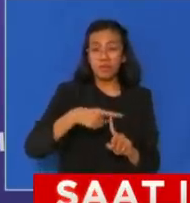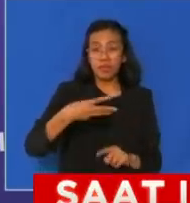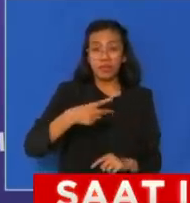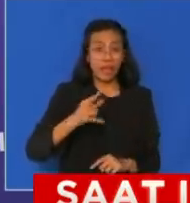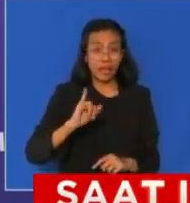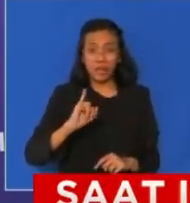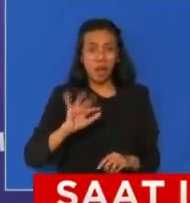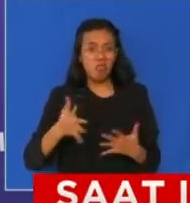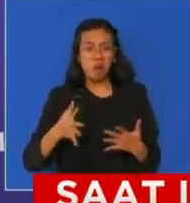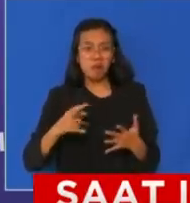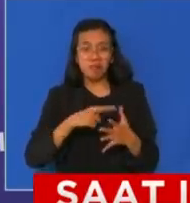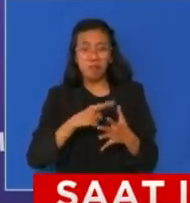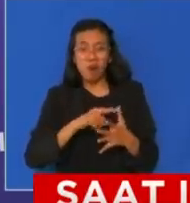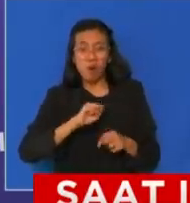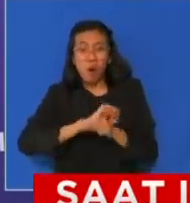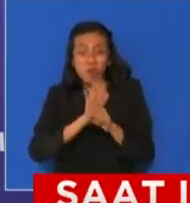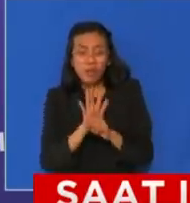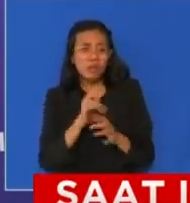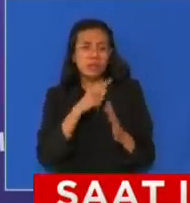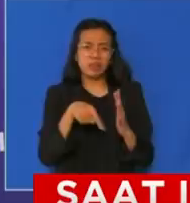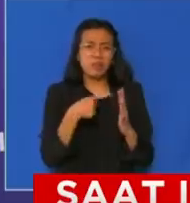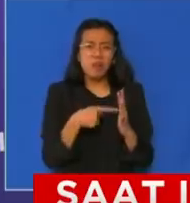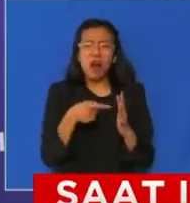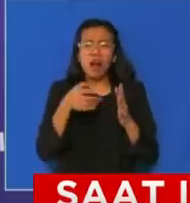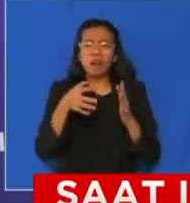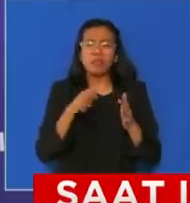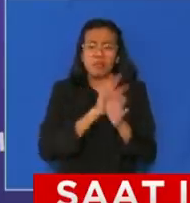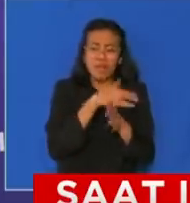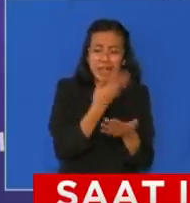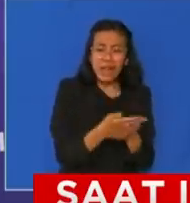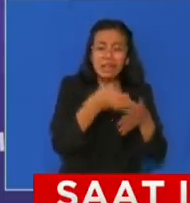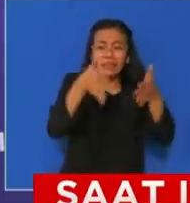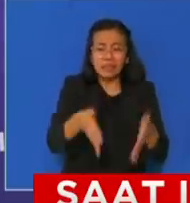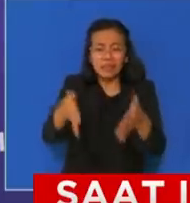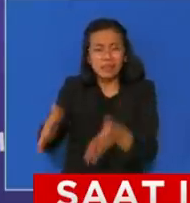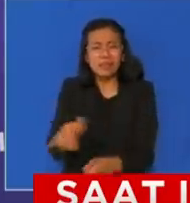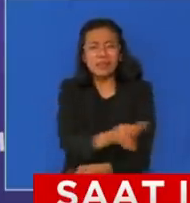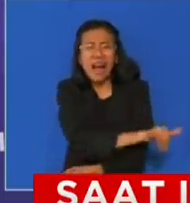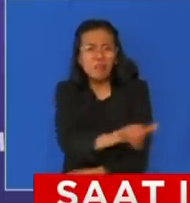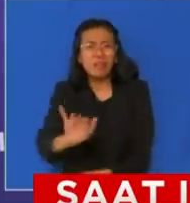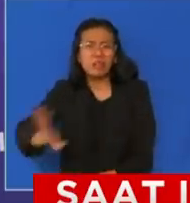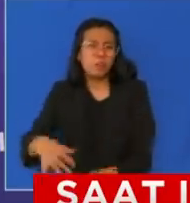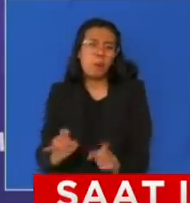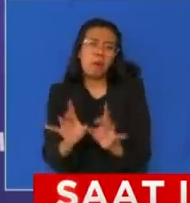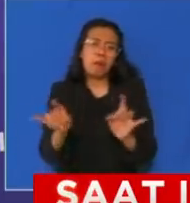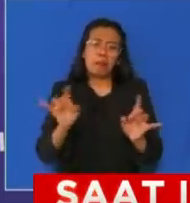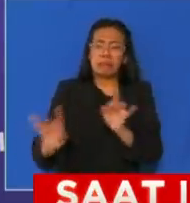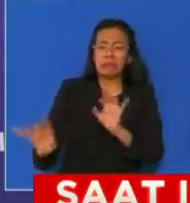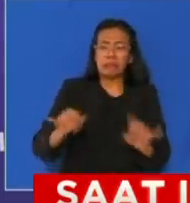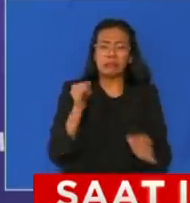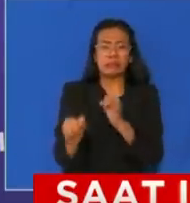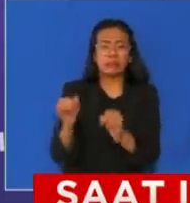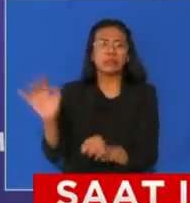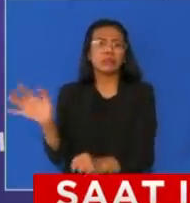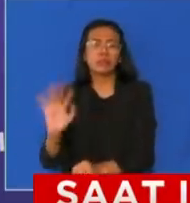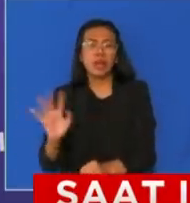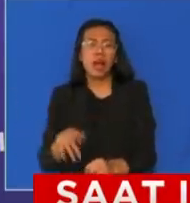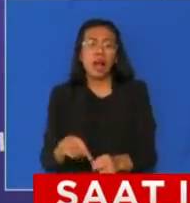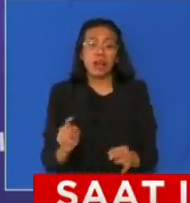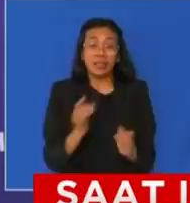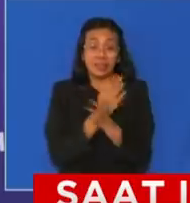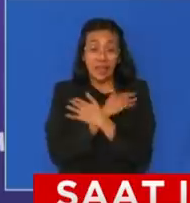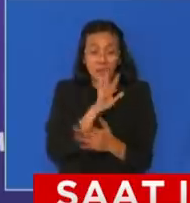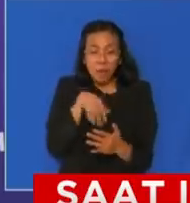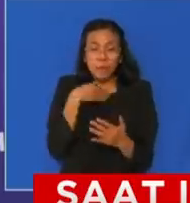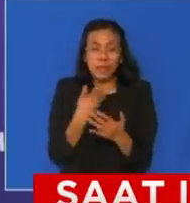akan mendapatkan perlakuan yang sama Hai amankan jenazahnya agar tidak menyebarkan